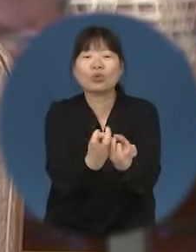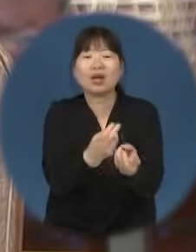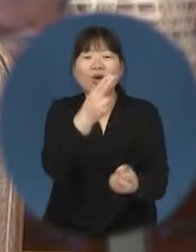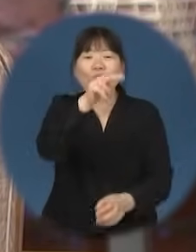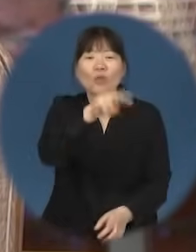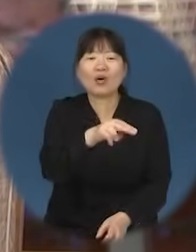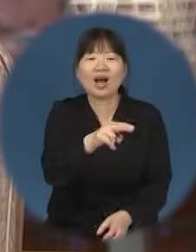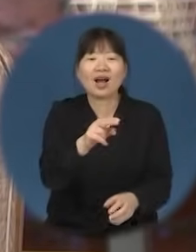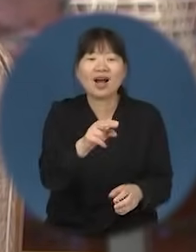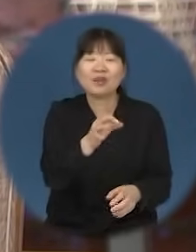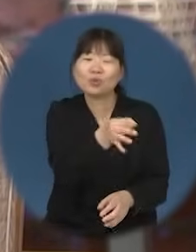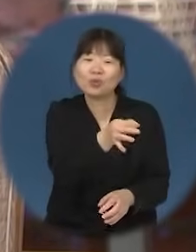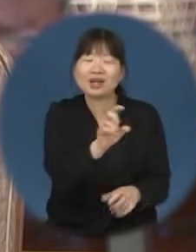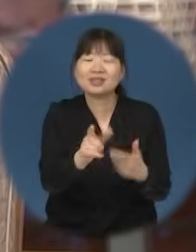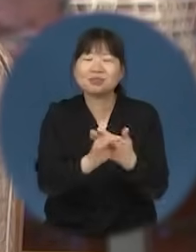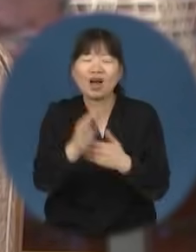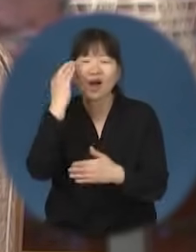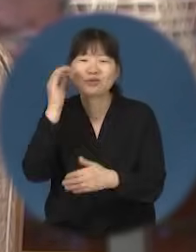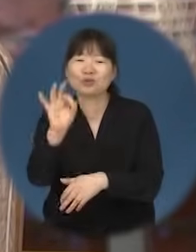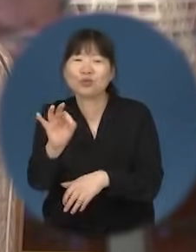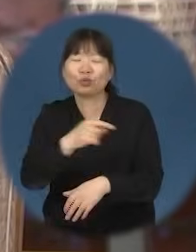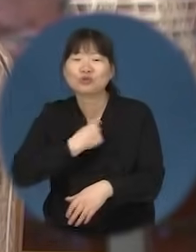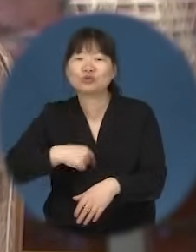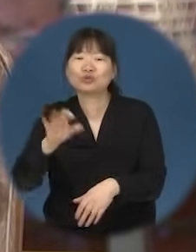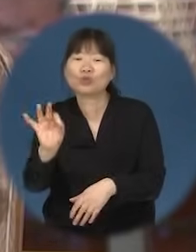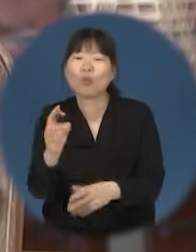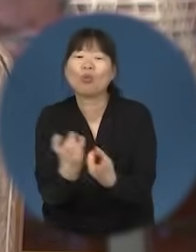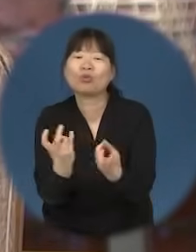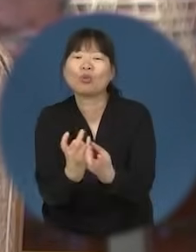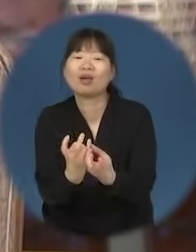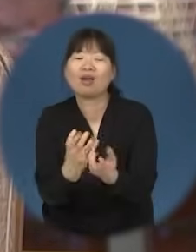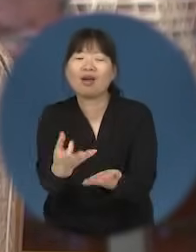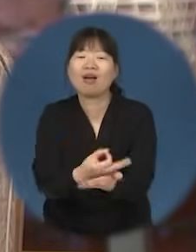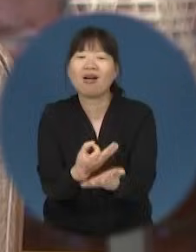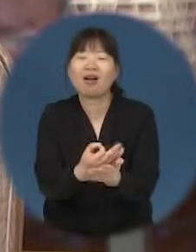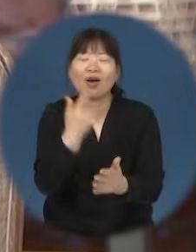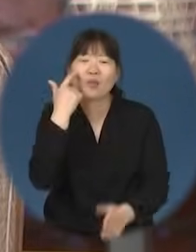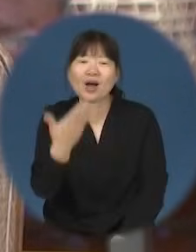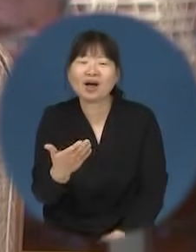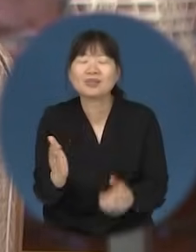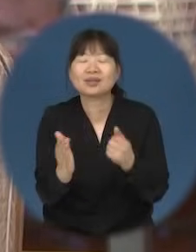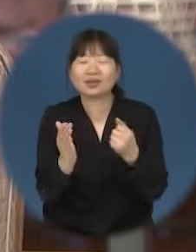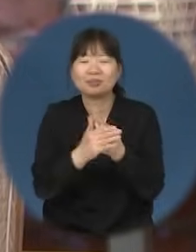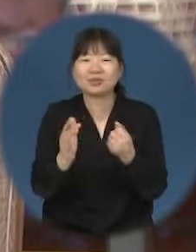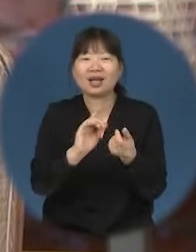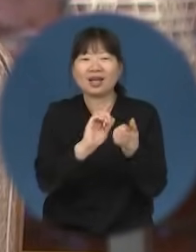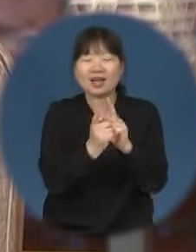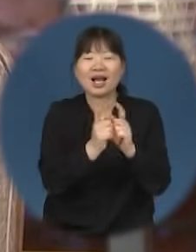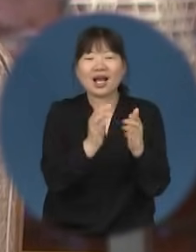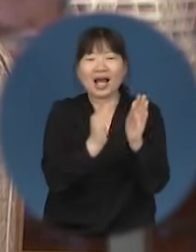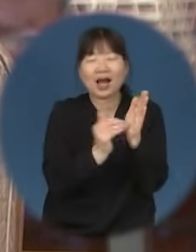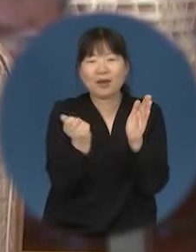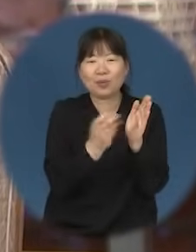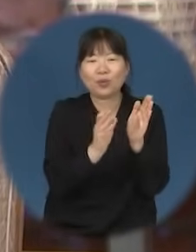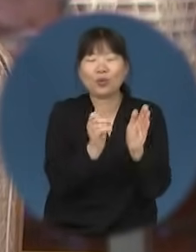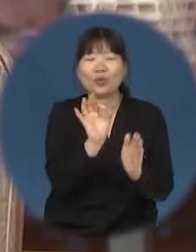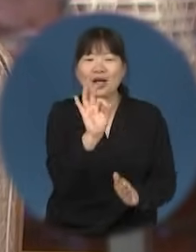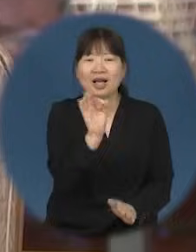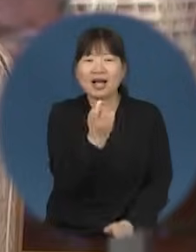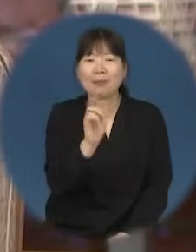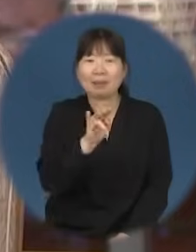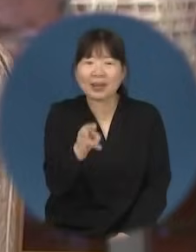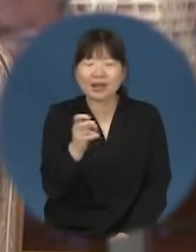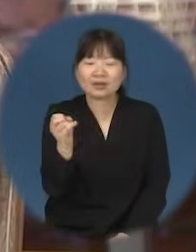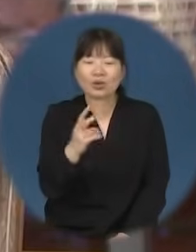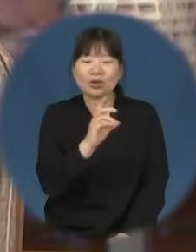거예요? 원화로 할 거예요? 그러니까 이제 거기에는 이제 우리가 소위 말하는 암호화폐 또는 저는 그냥 디지털 머니가